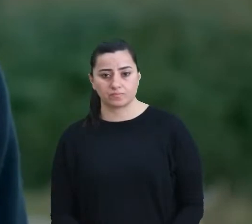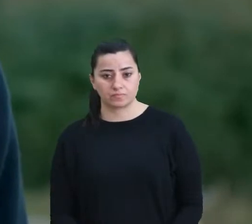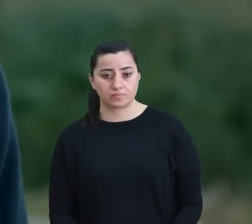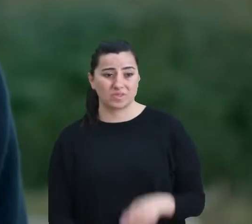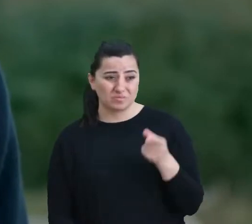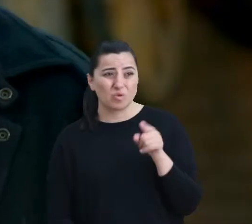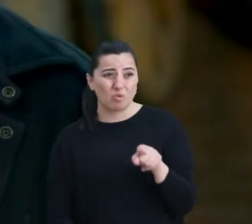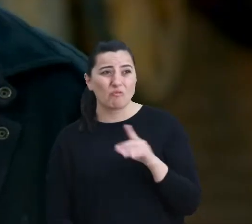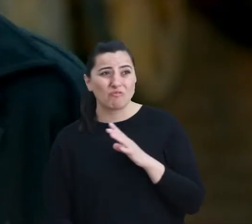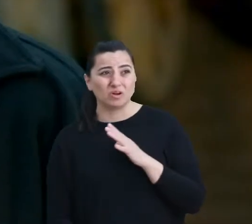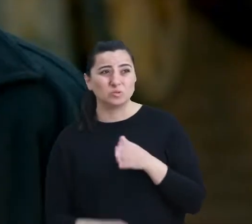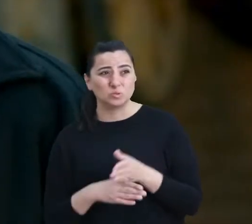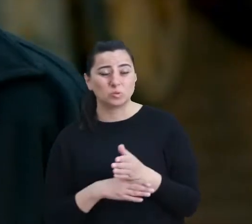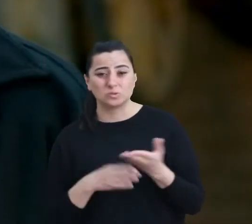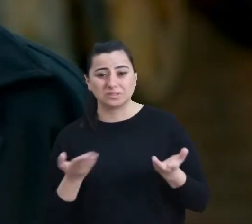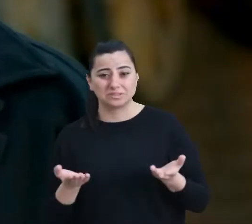Bir de ovadın değil mi lan?